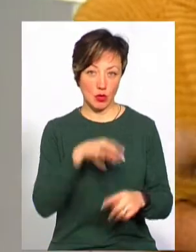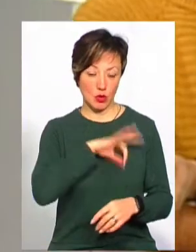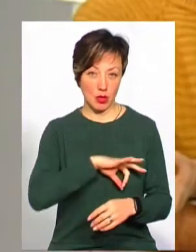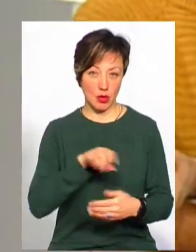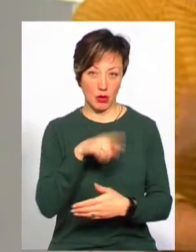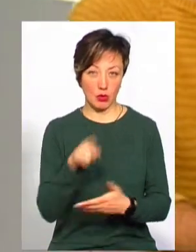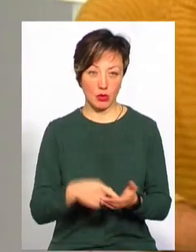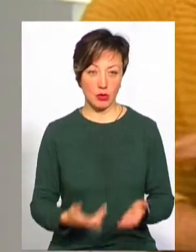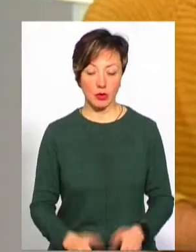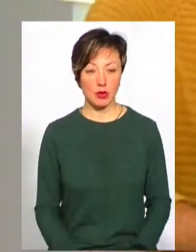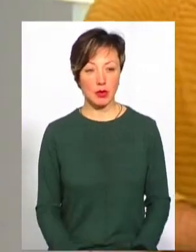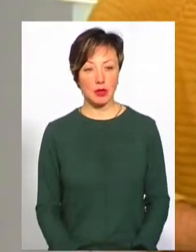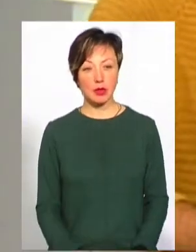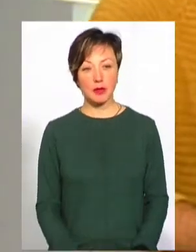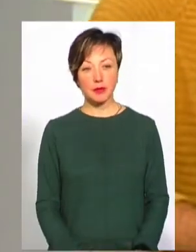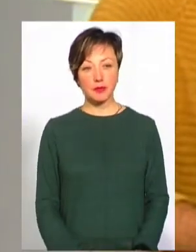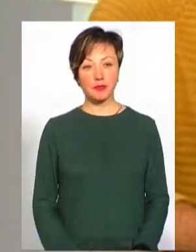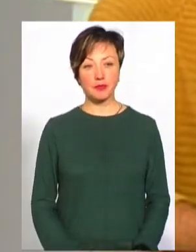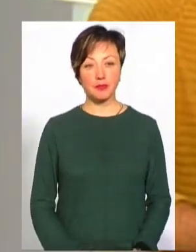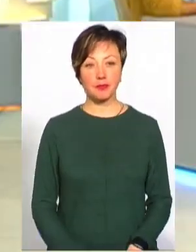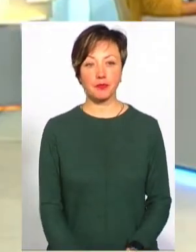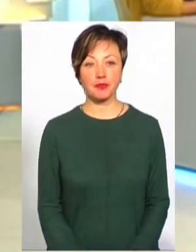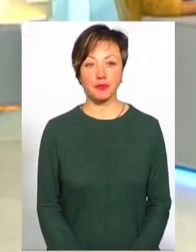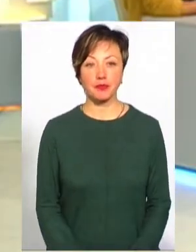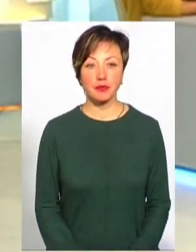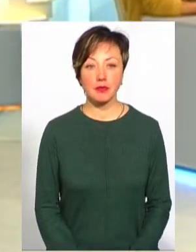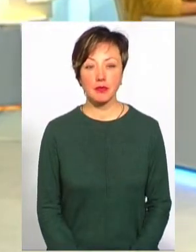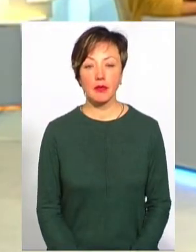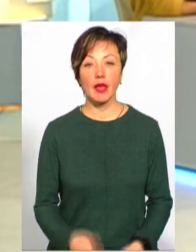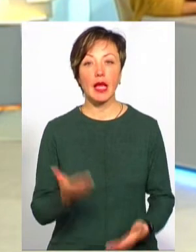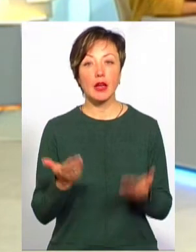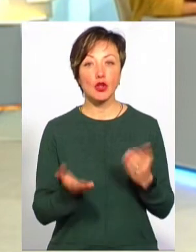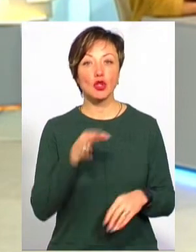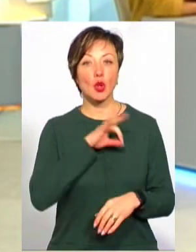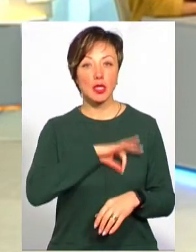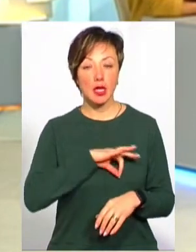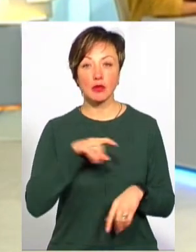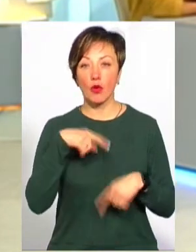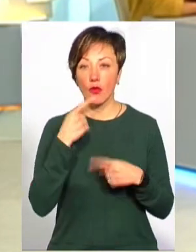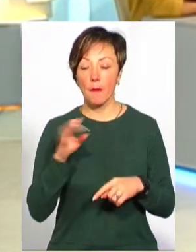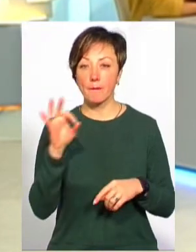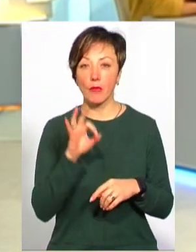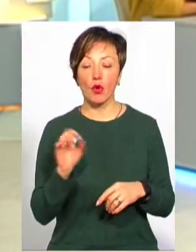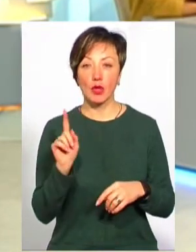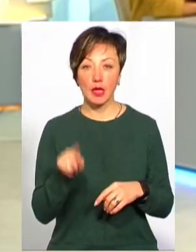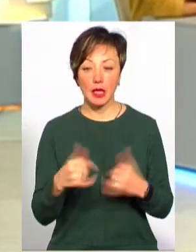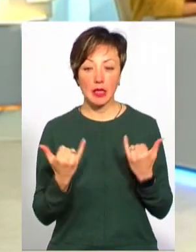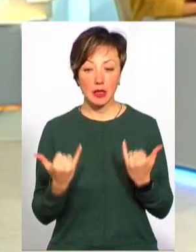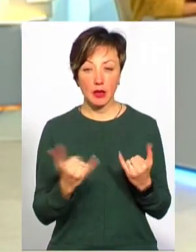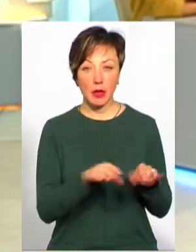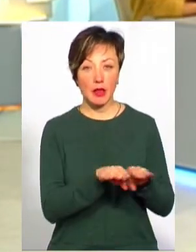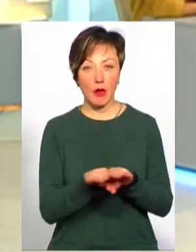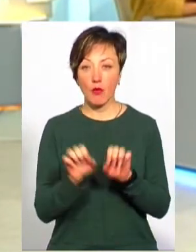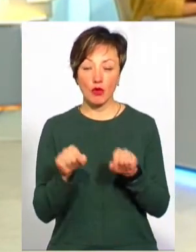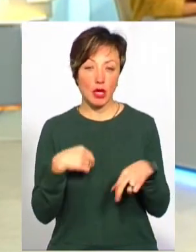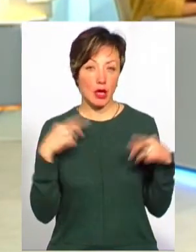правом скористаються. Це ж не тотожні речі, Однозначно. Да. Ну якщо скористаються, мова йде про те, що нас, от на даному етапі,